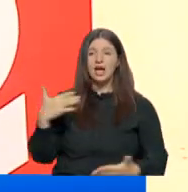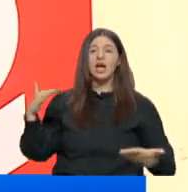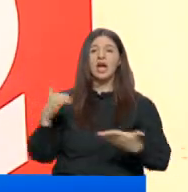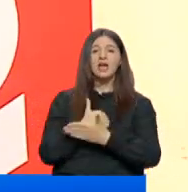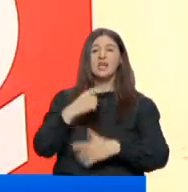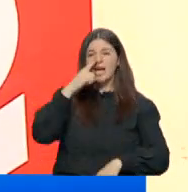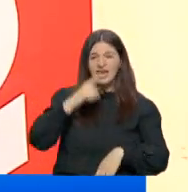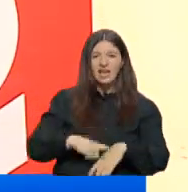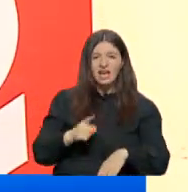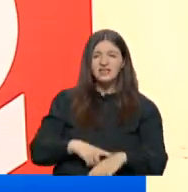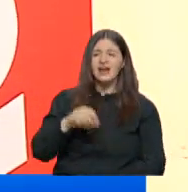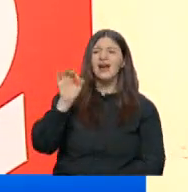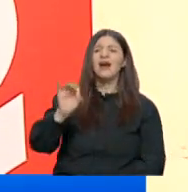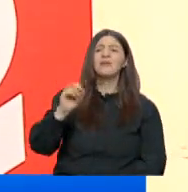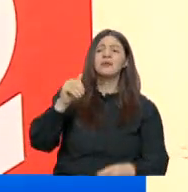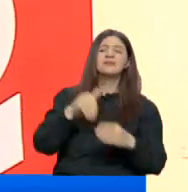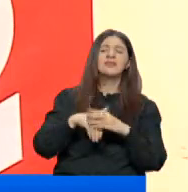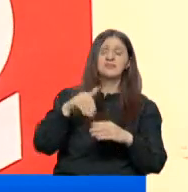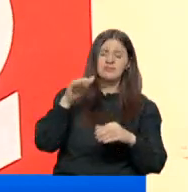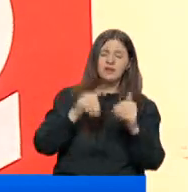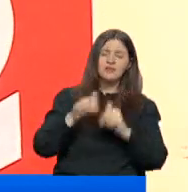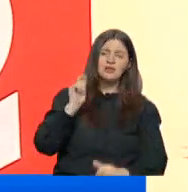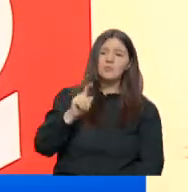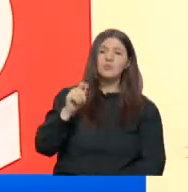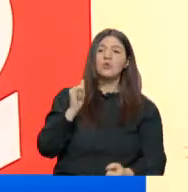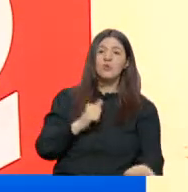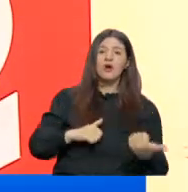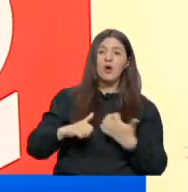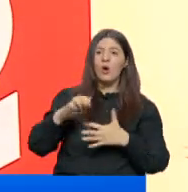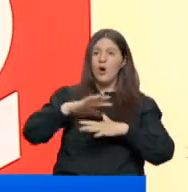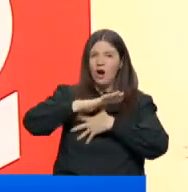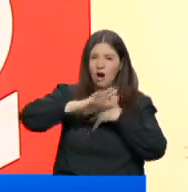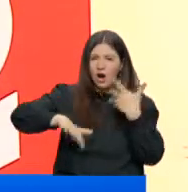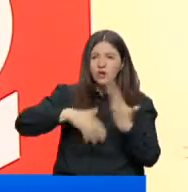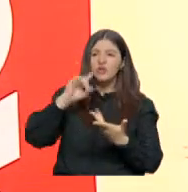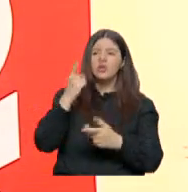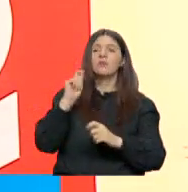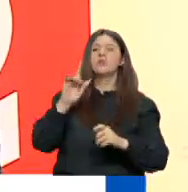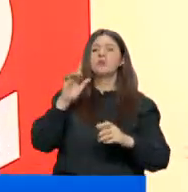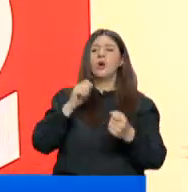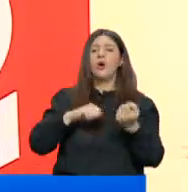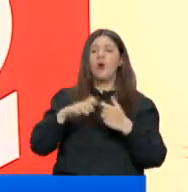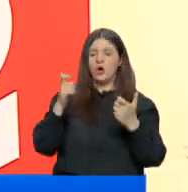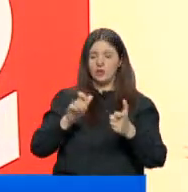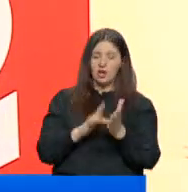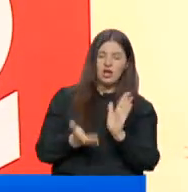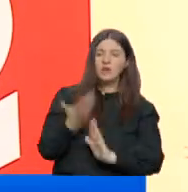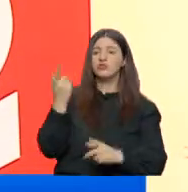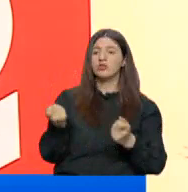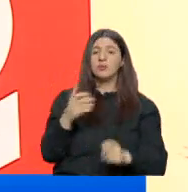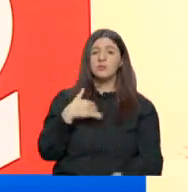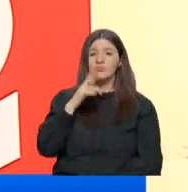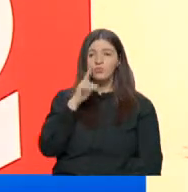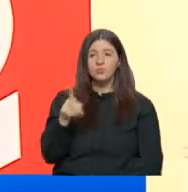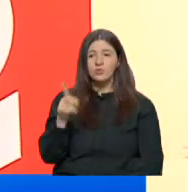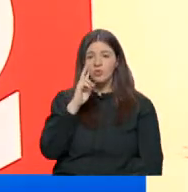kazanacağına inansa hemen seçime götürür ve bu kaos ortamını diyelim ki, bu yönetilemez ortamı ortadan kaldırmaya çalışır. Ama bizim